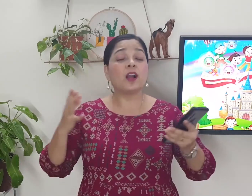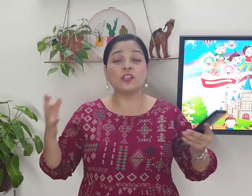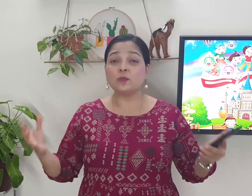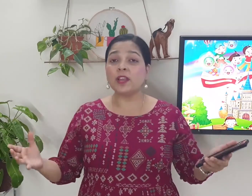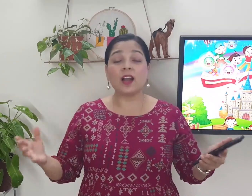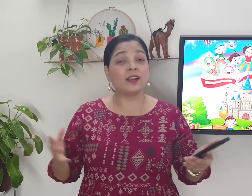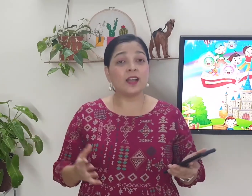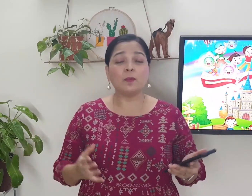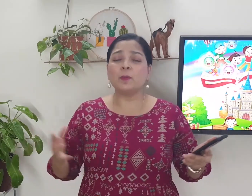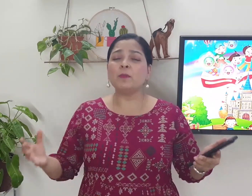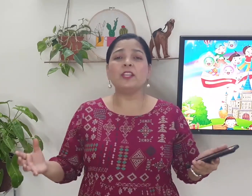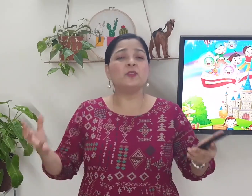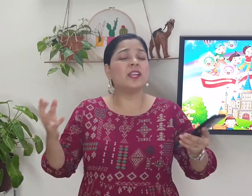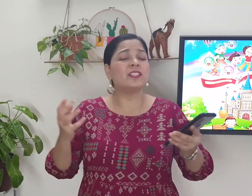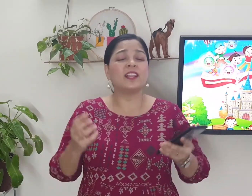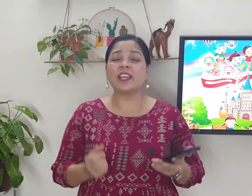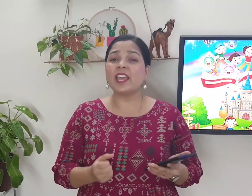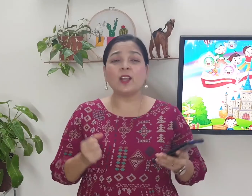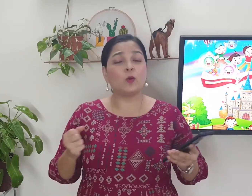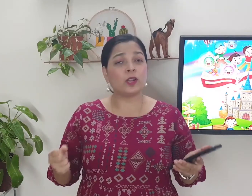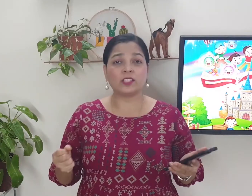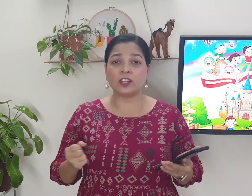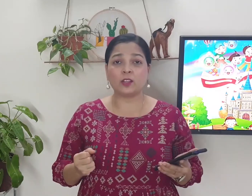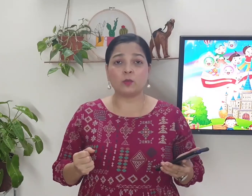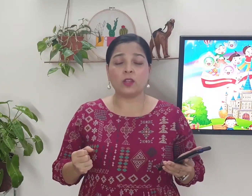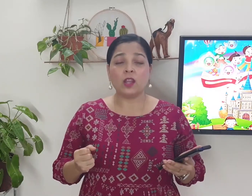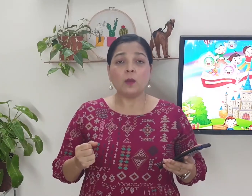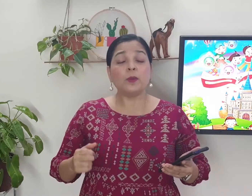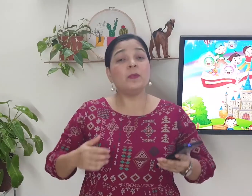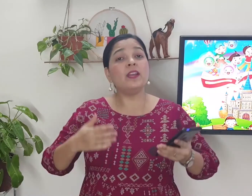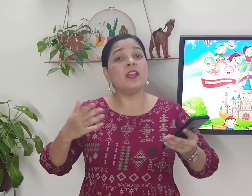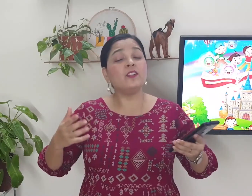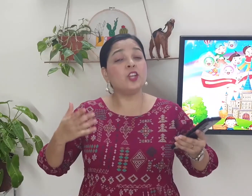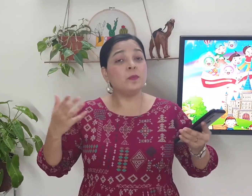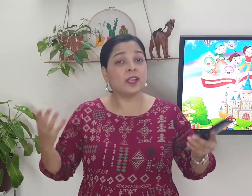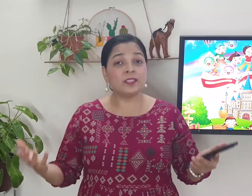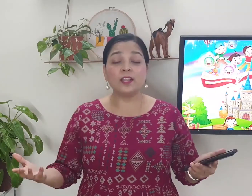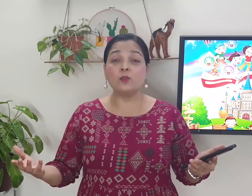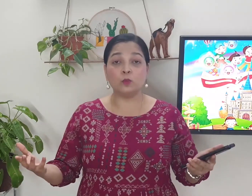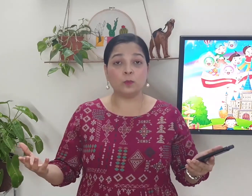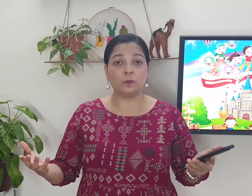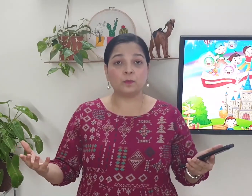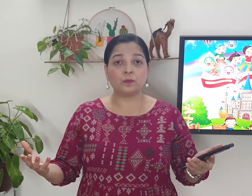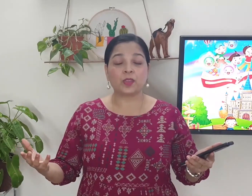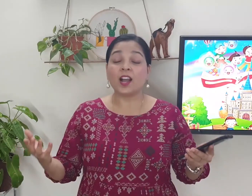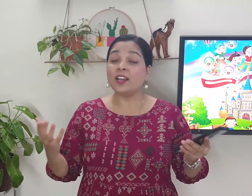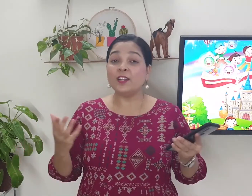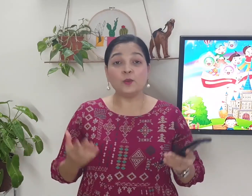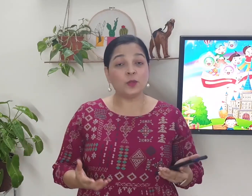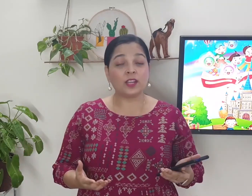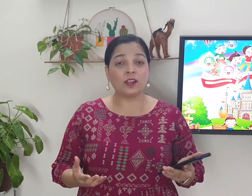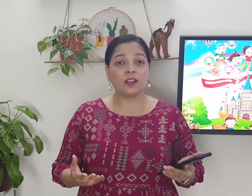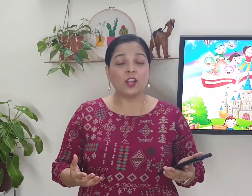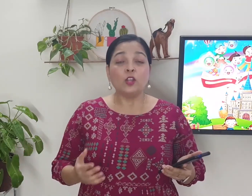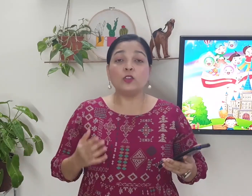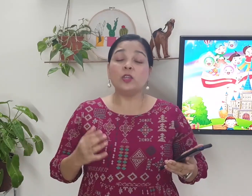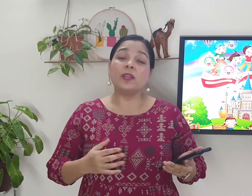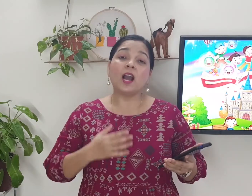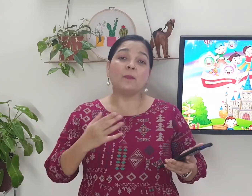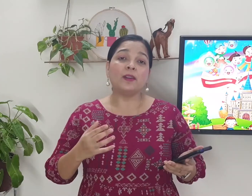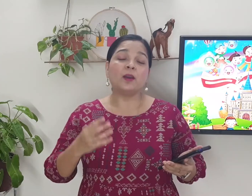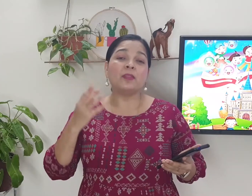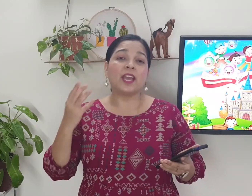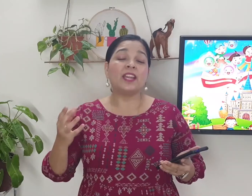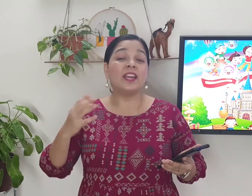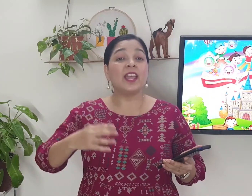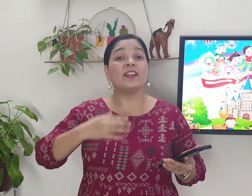प्रकाशात यायचंय, त्याच्या सोबत एक व्हायचंय, पण मी हे कसं करू शकतो? हालेलुया. इथं